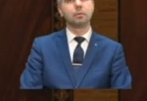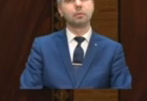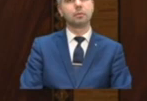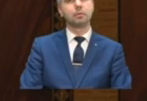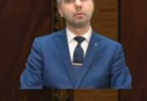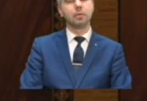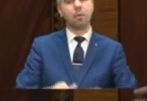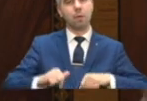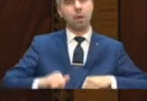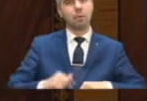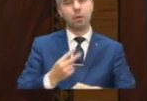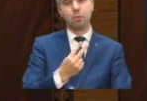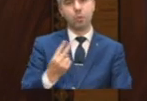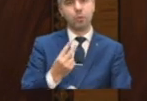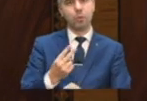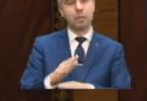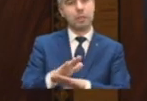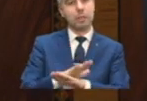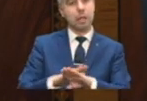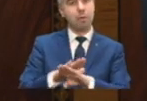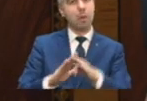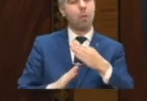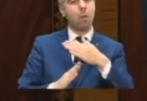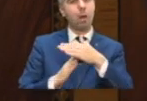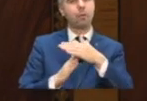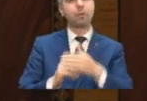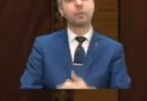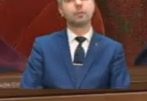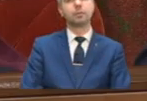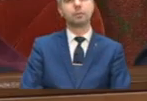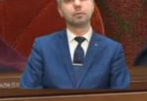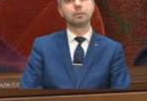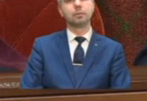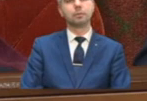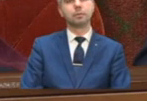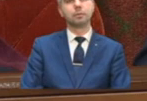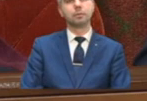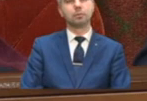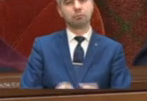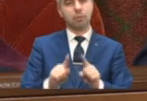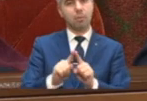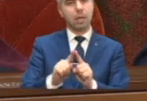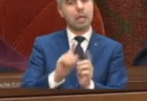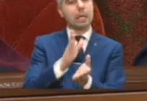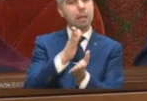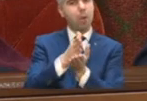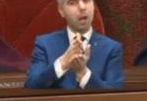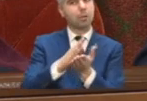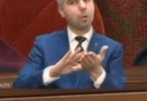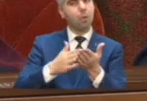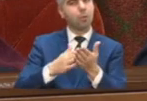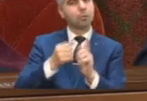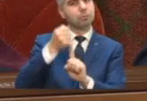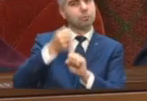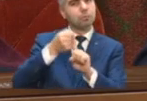السيدين الوزيرين نعتذر على هذا التوقف، وفعلا المسار الديمقراطي ديال بلادنا لابد